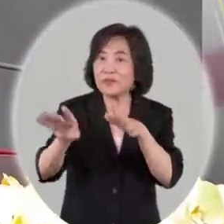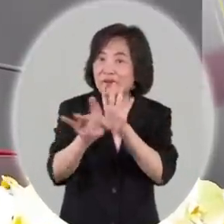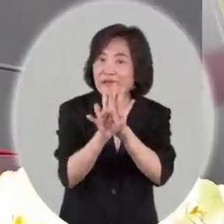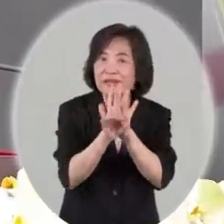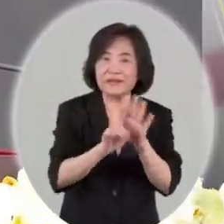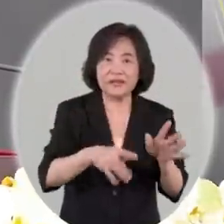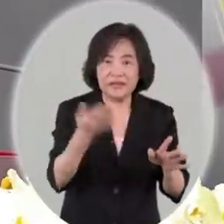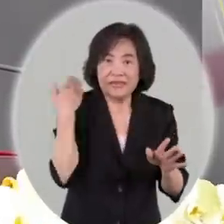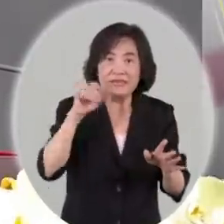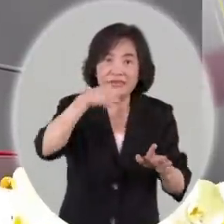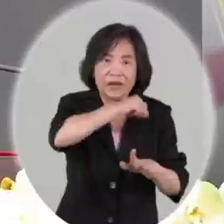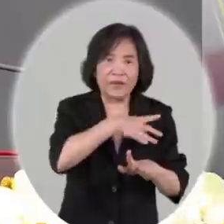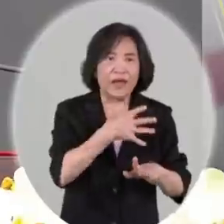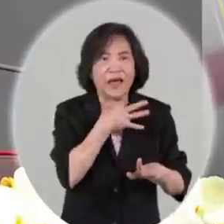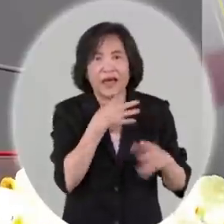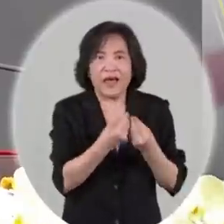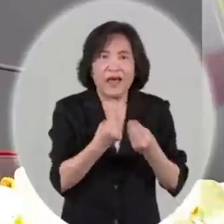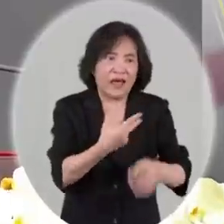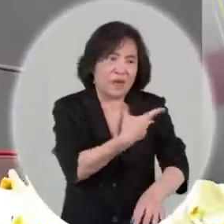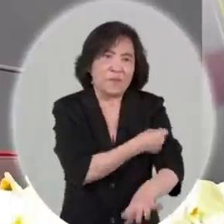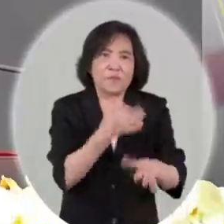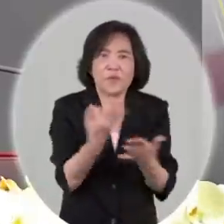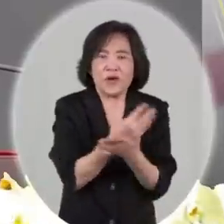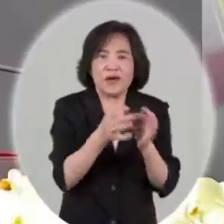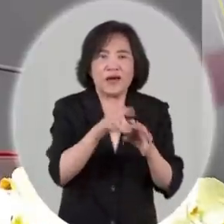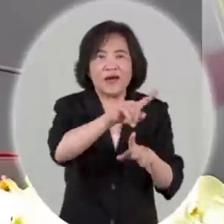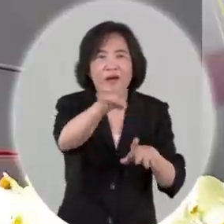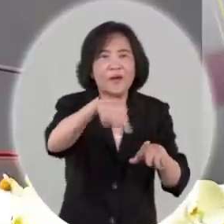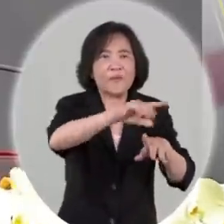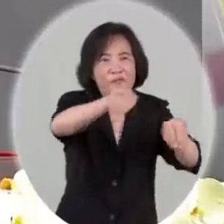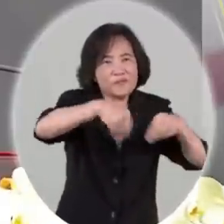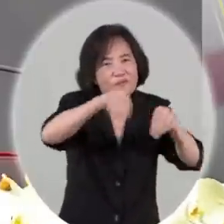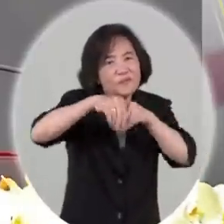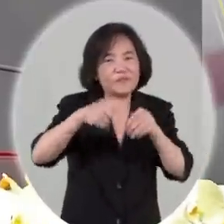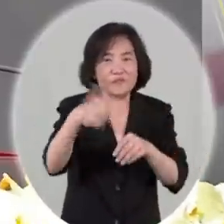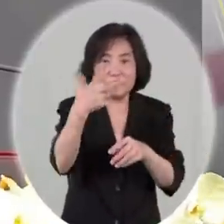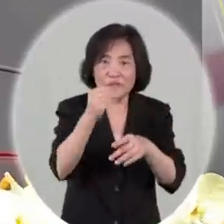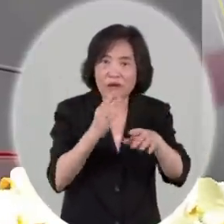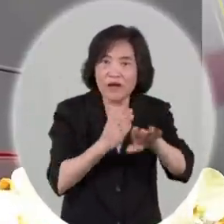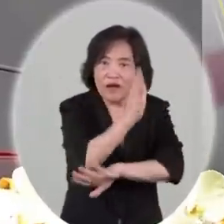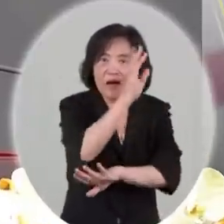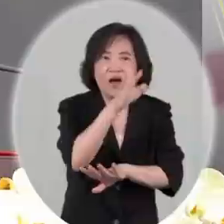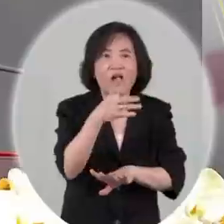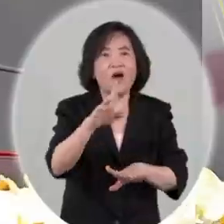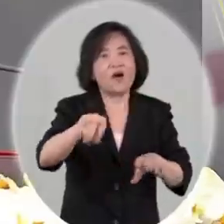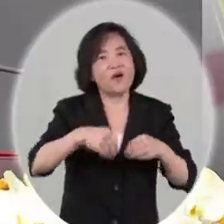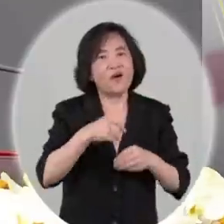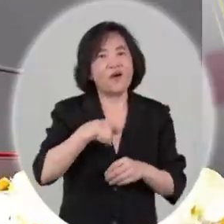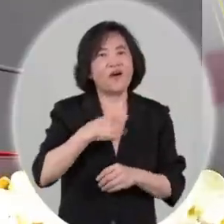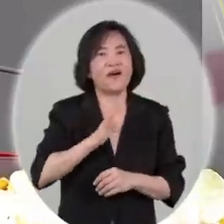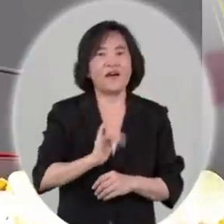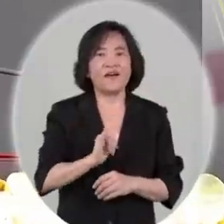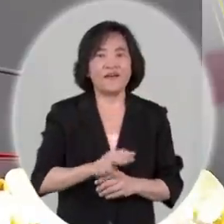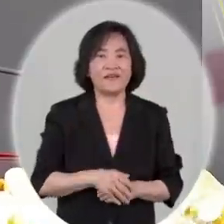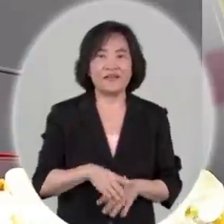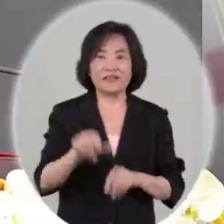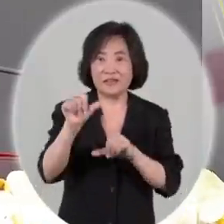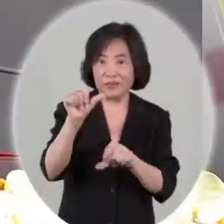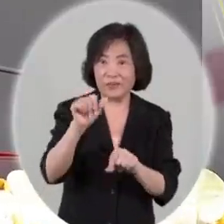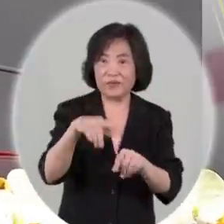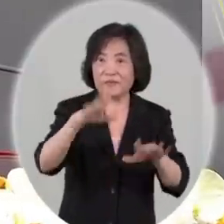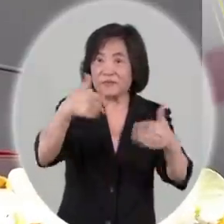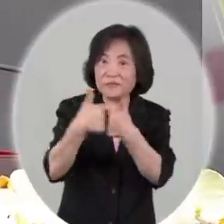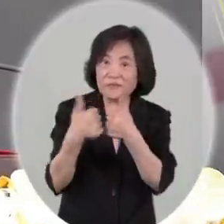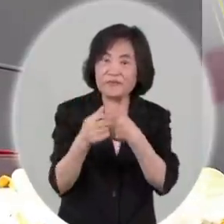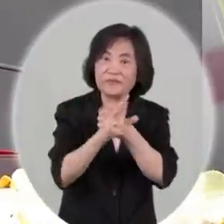苗紧迫时伸出援手，共捐赠超过700万剂疫苗。在5月召开的第